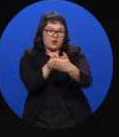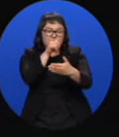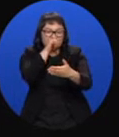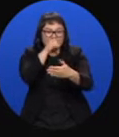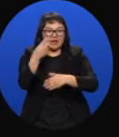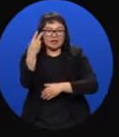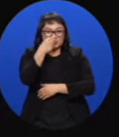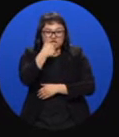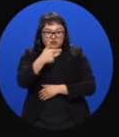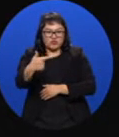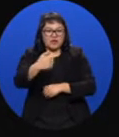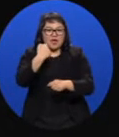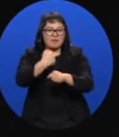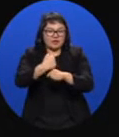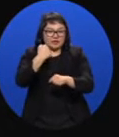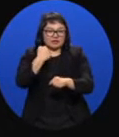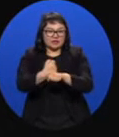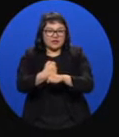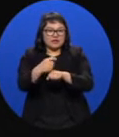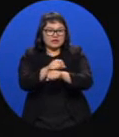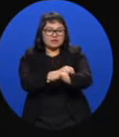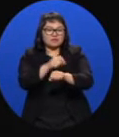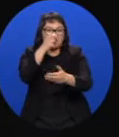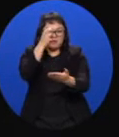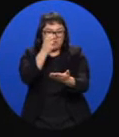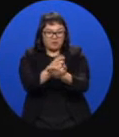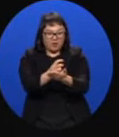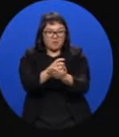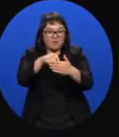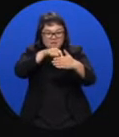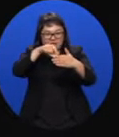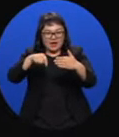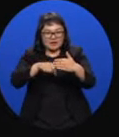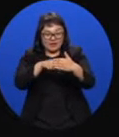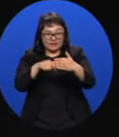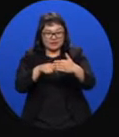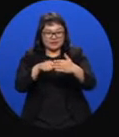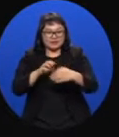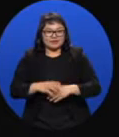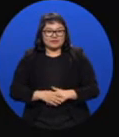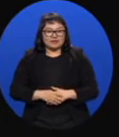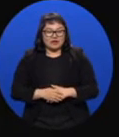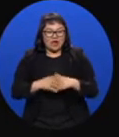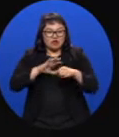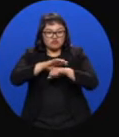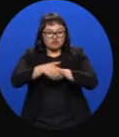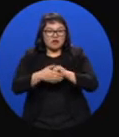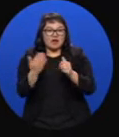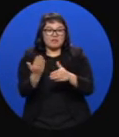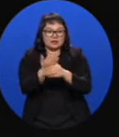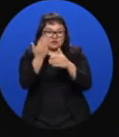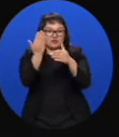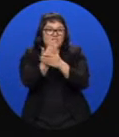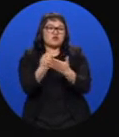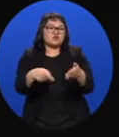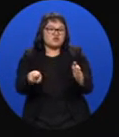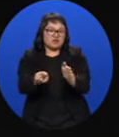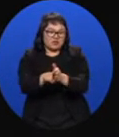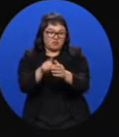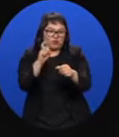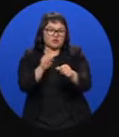2006년도에 만들어진 특별법에는 제주특별법에는 그렇게 되어 있습니다. 국가 발전에 이바지하게끔 되어